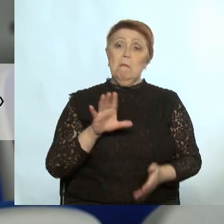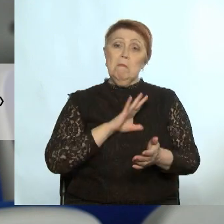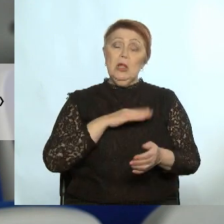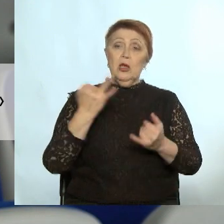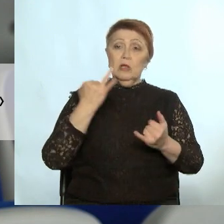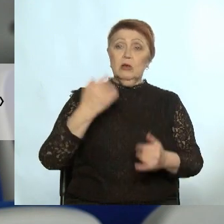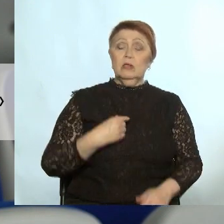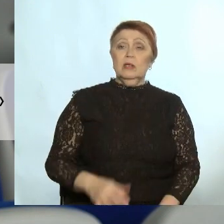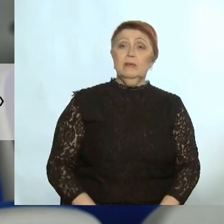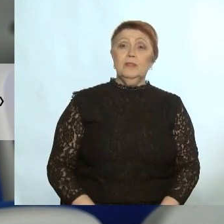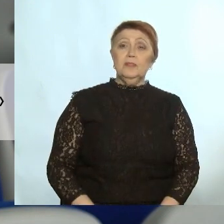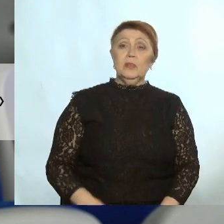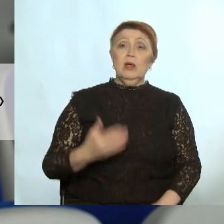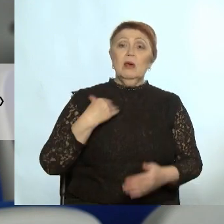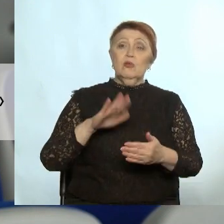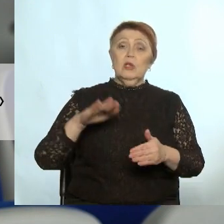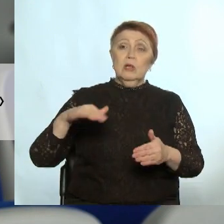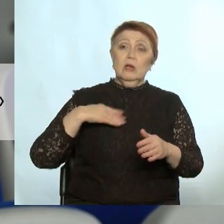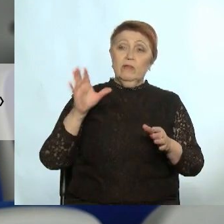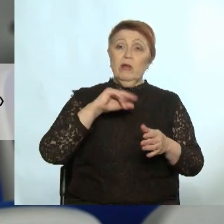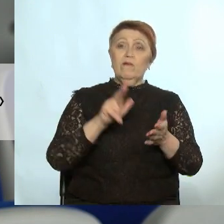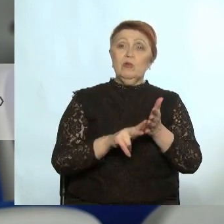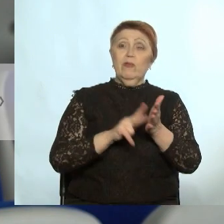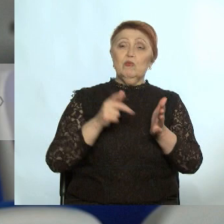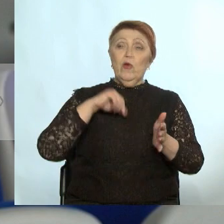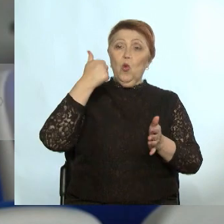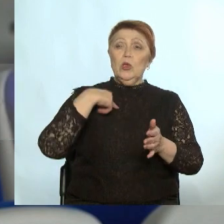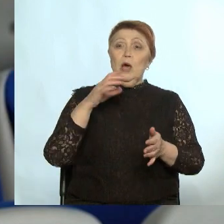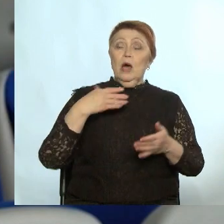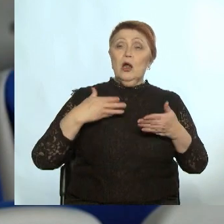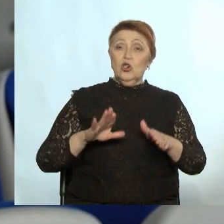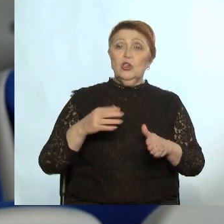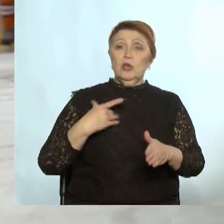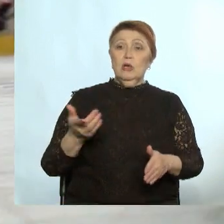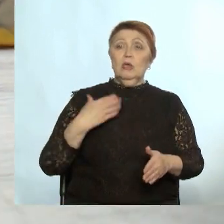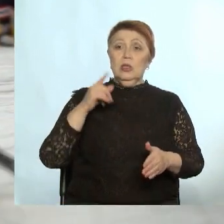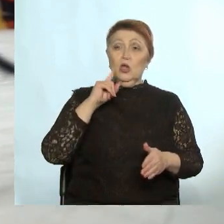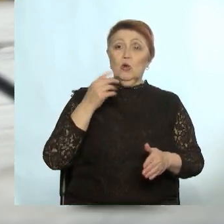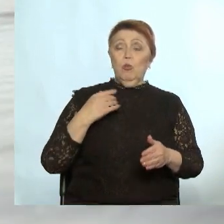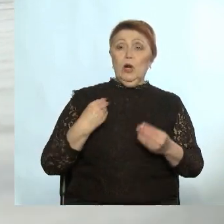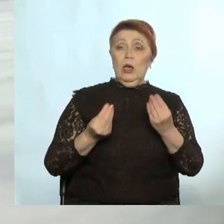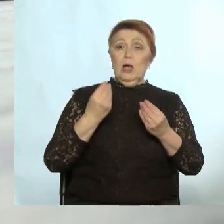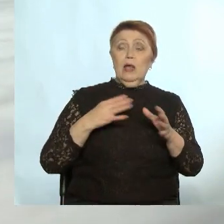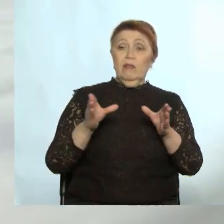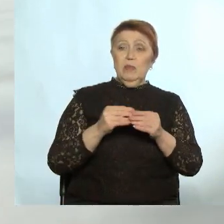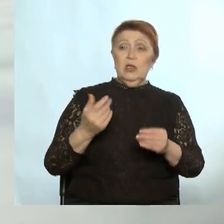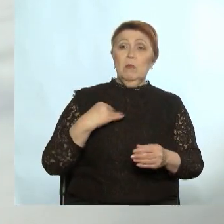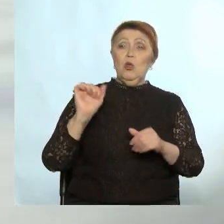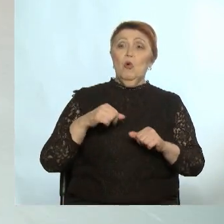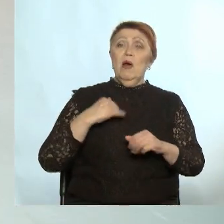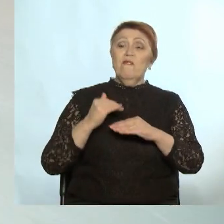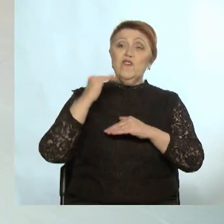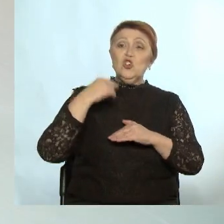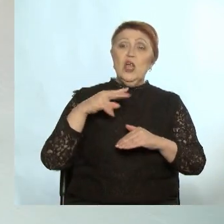есть мальчишки, вон, Михаил Климчук, 88-го года рождения, который до сих пор играет. Играл у нас в Амуре, потом, значит, в высшей лиге долгое